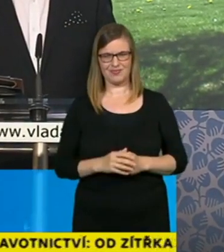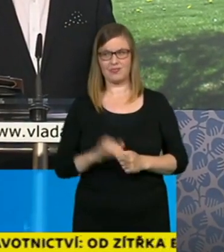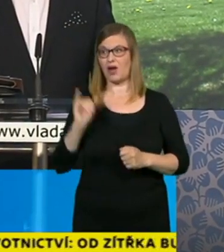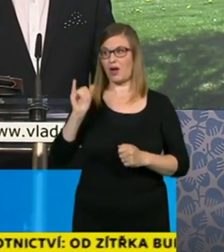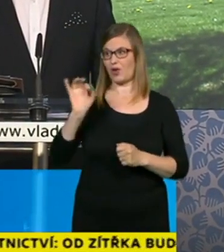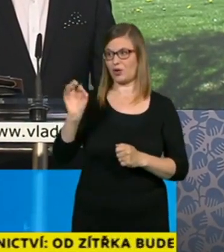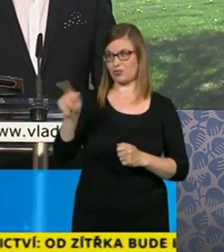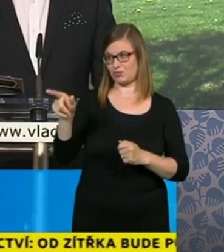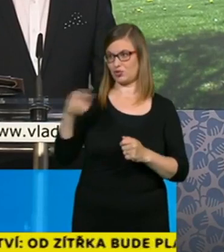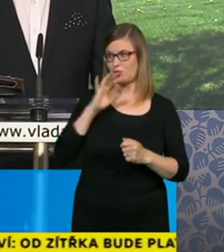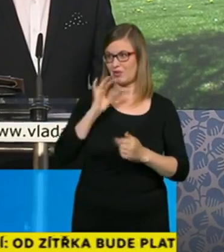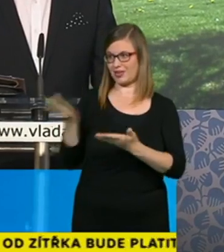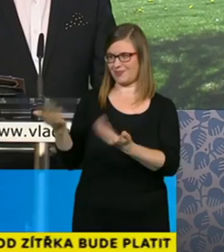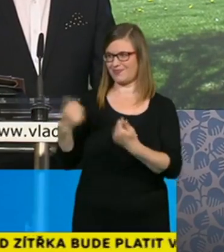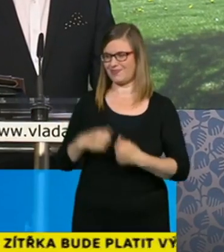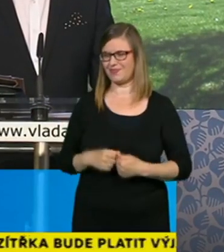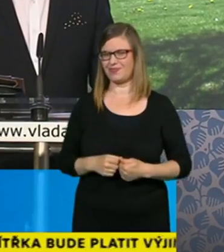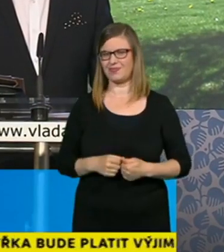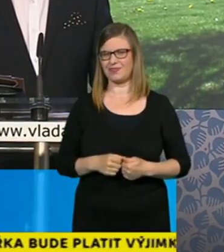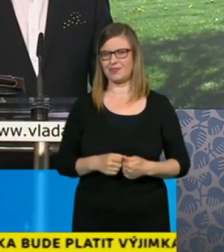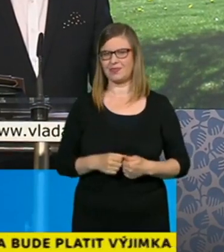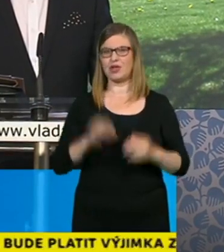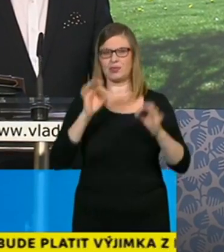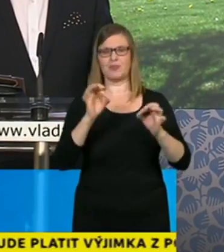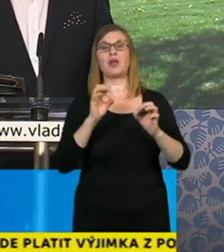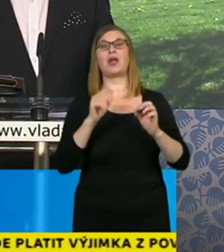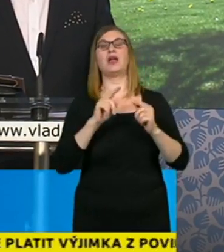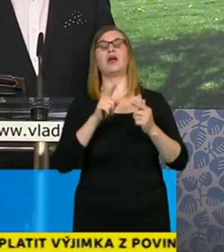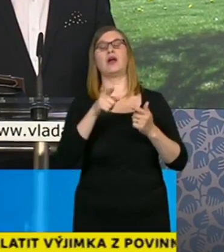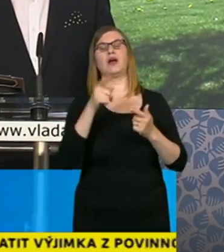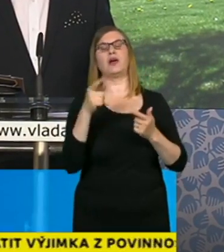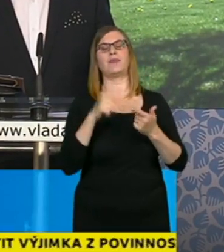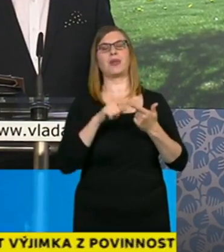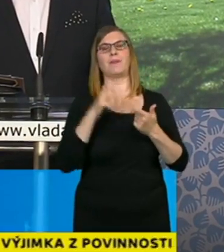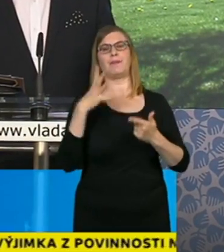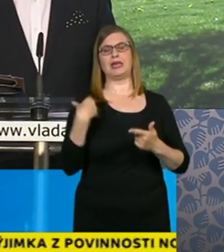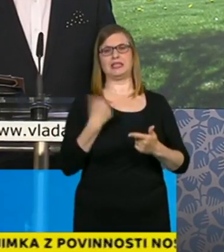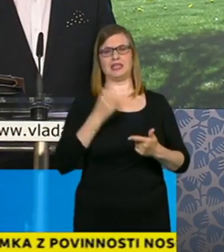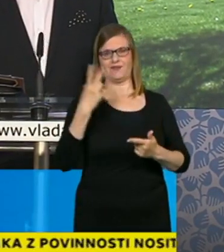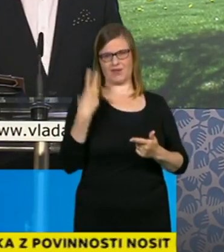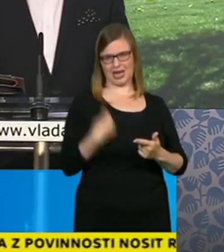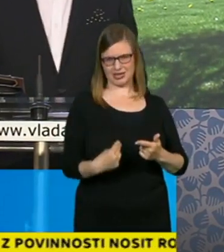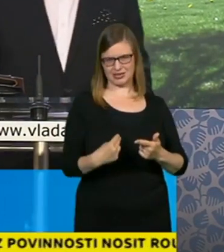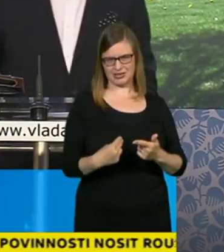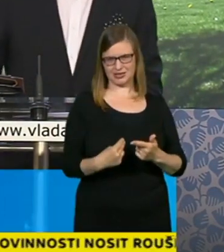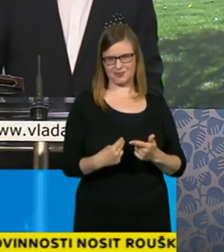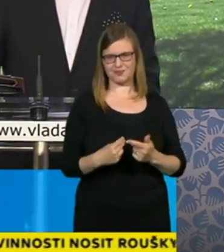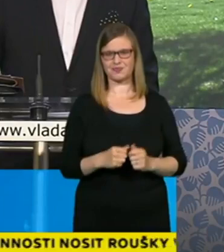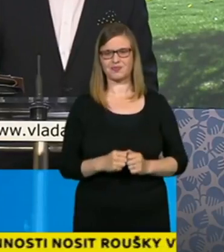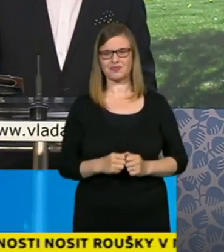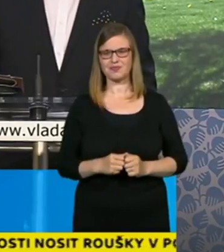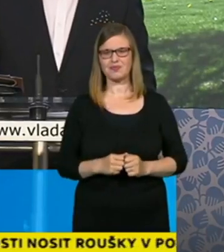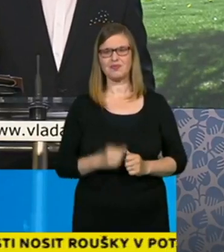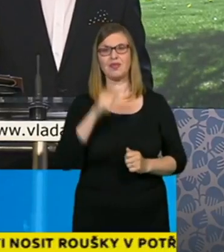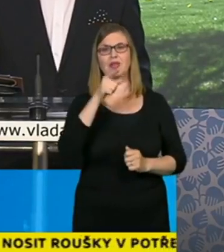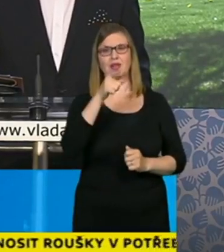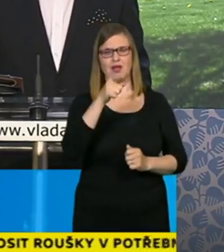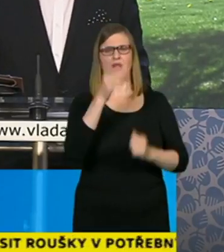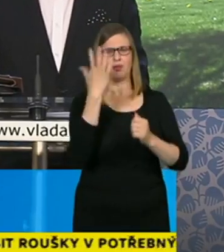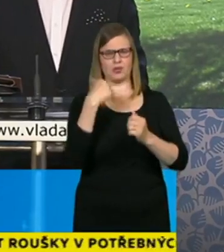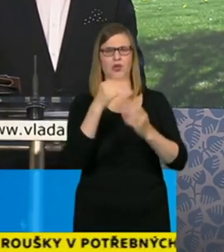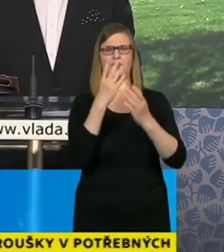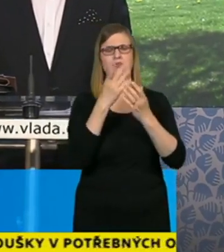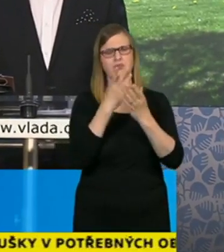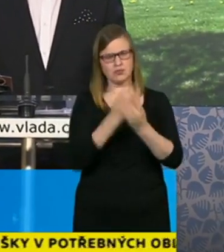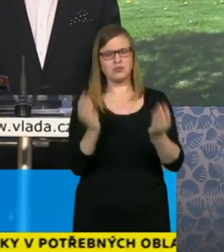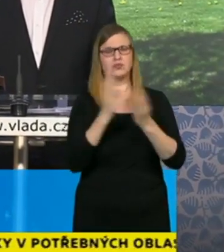Jo. Paní ministryně, bych se chtěl zeptat, prosím, podle údajů, které jsou k dispozici z jednotlivých úřadů, které shromáždil